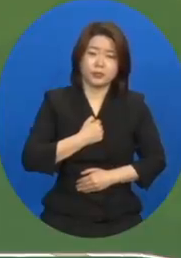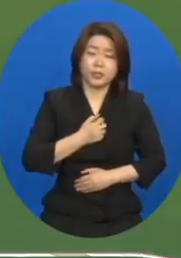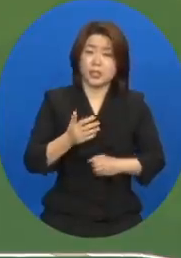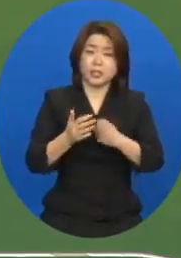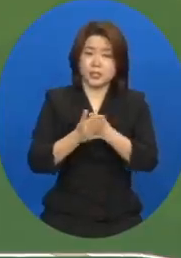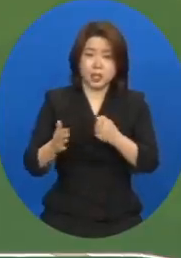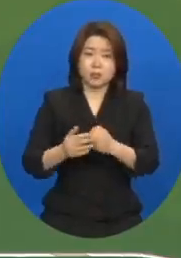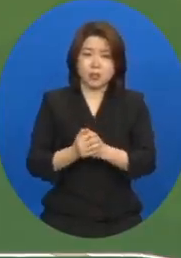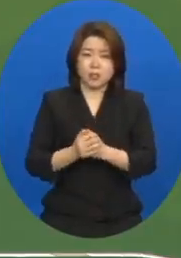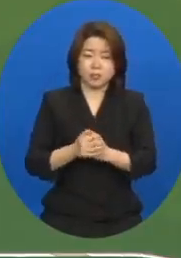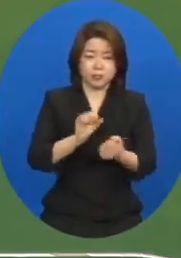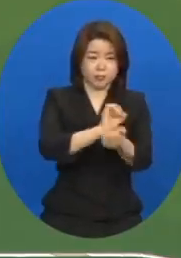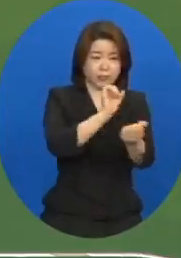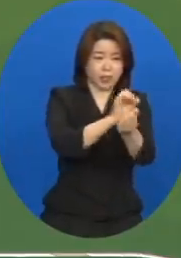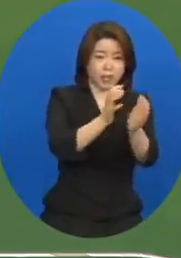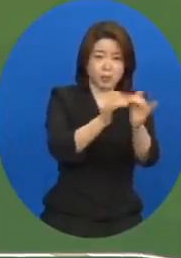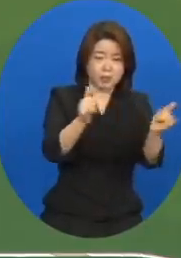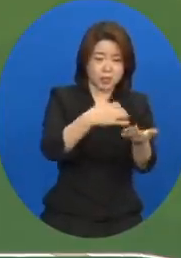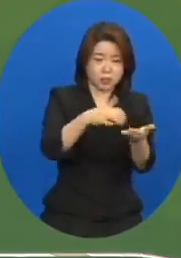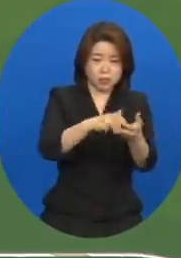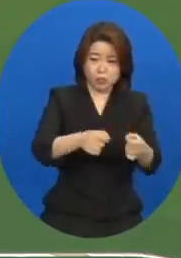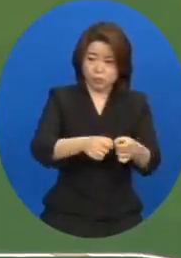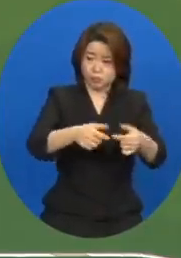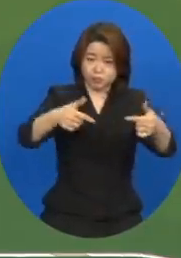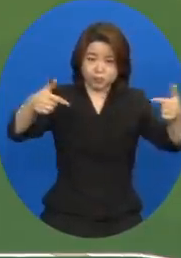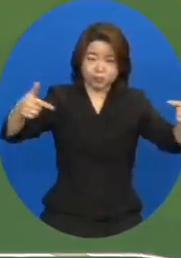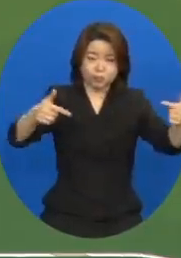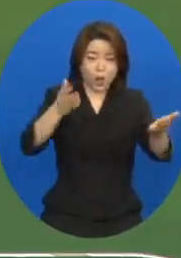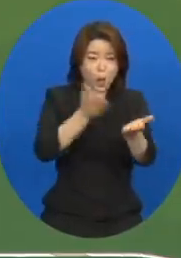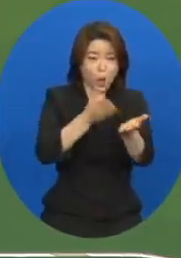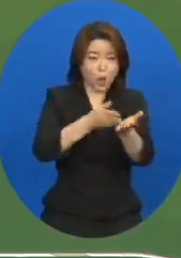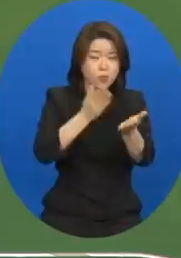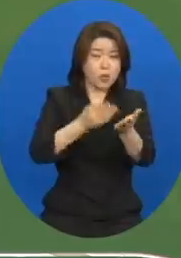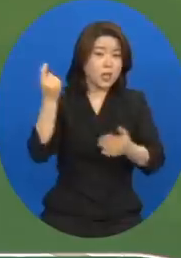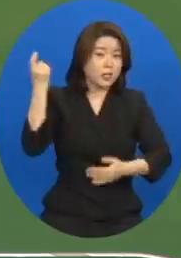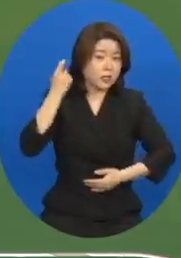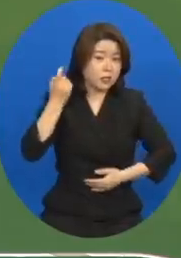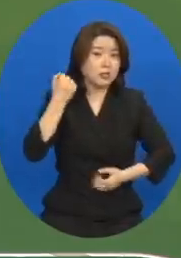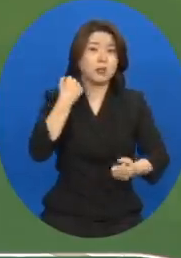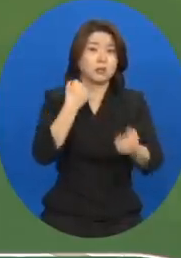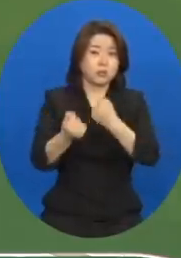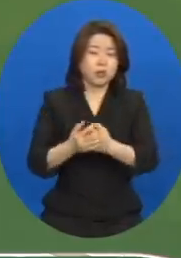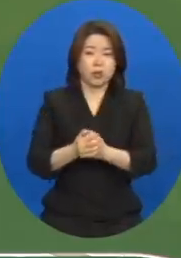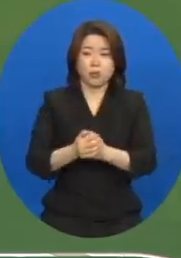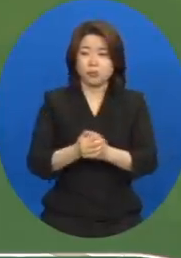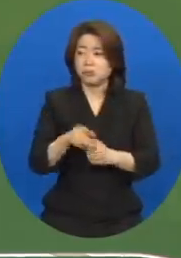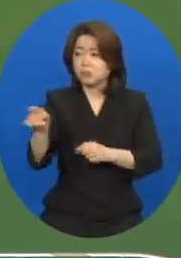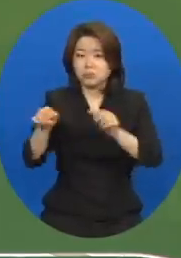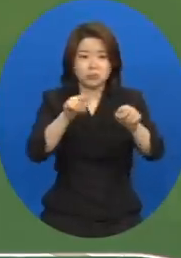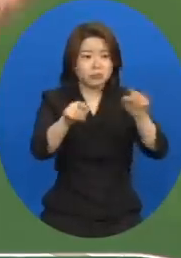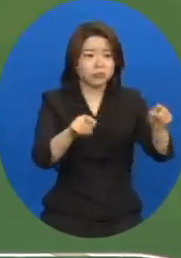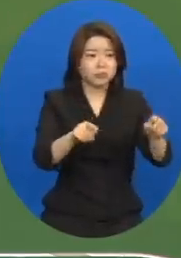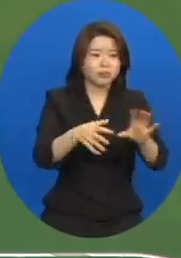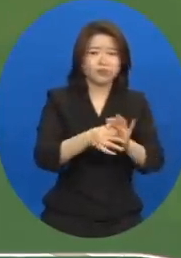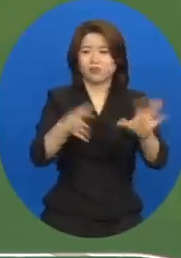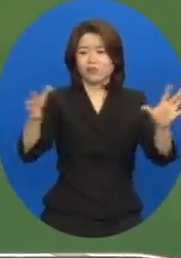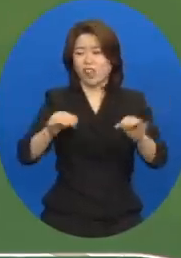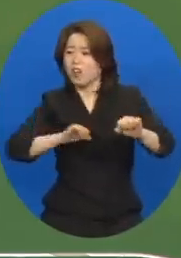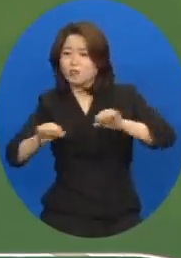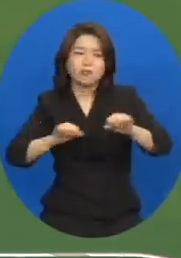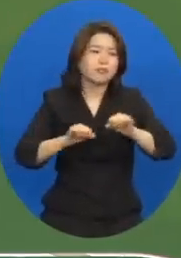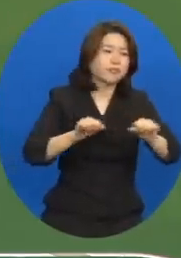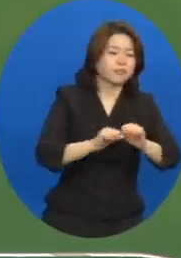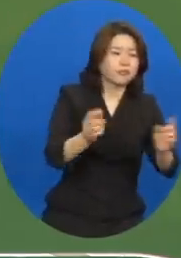그래서 감염자가 많이 일어난다는 그런 뉴스를 듣는데도 이제는 너도 나도 다 그냥